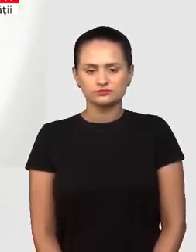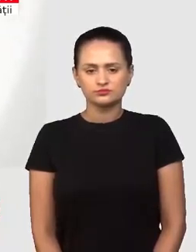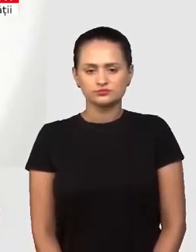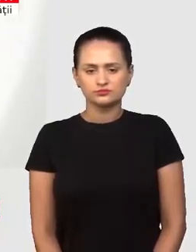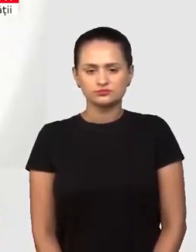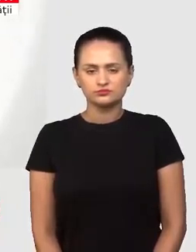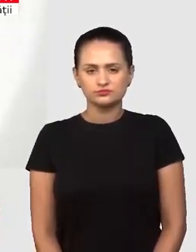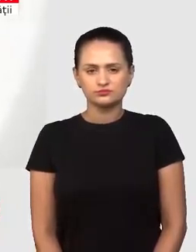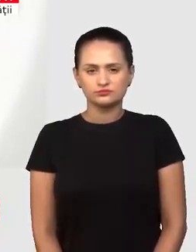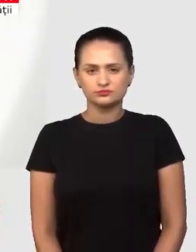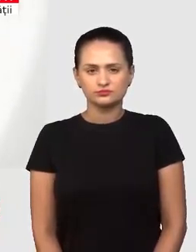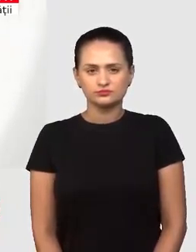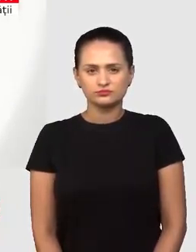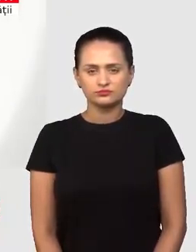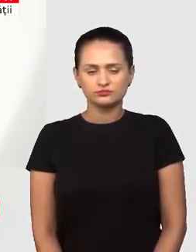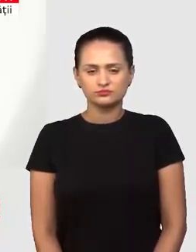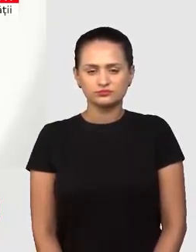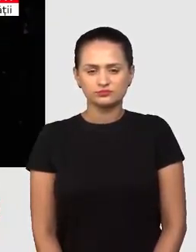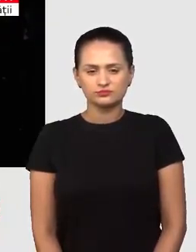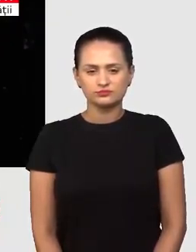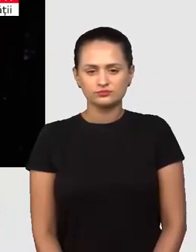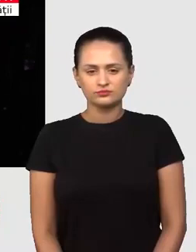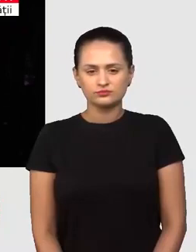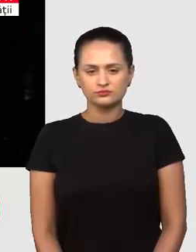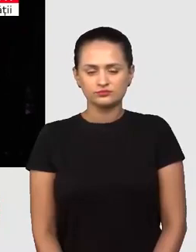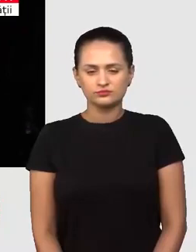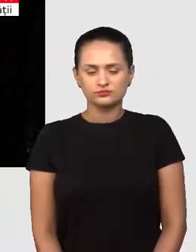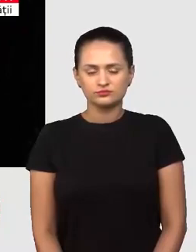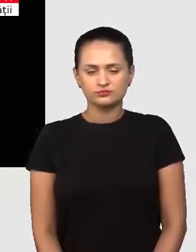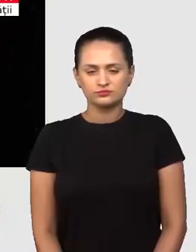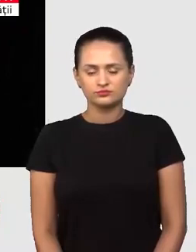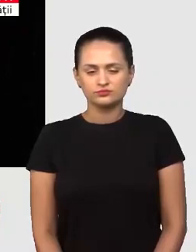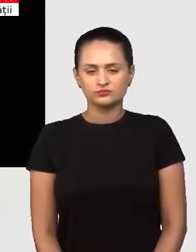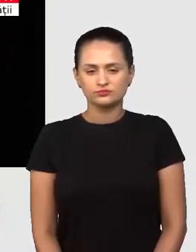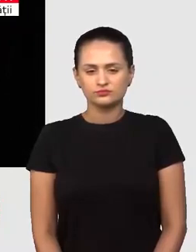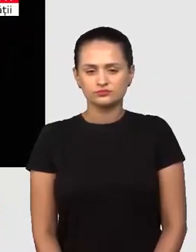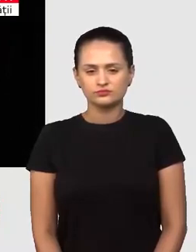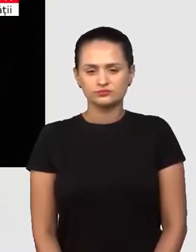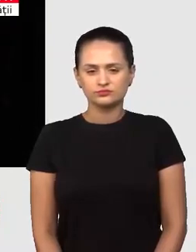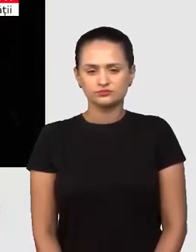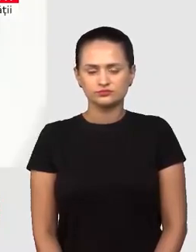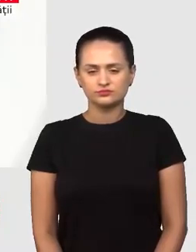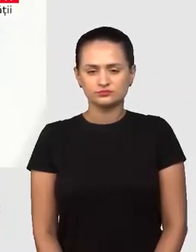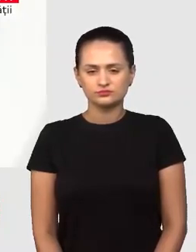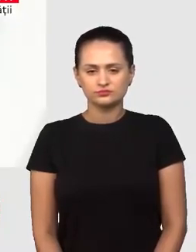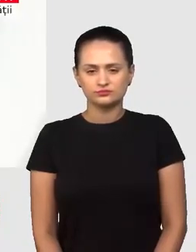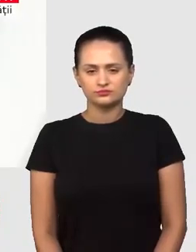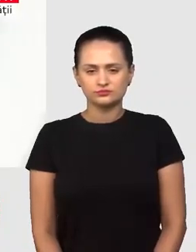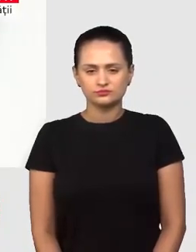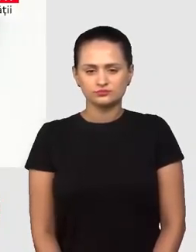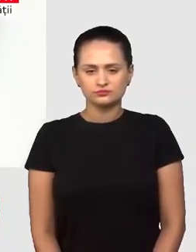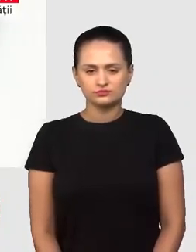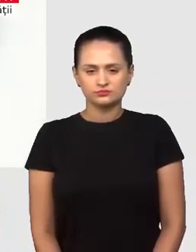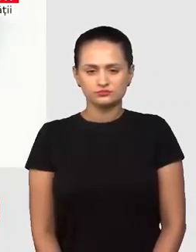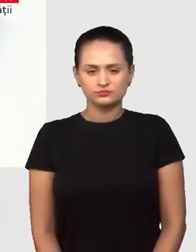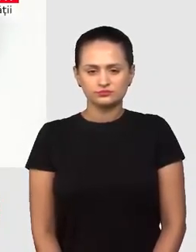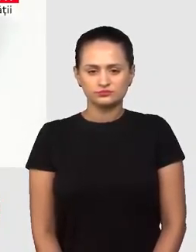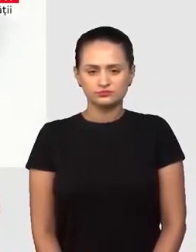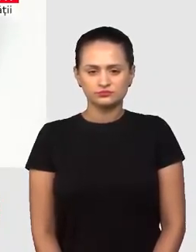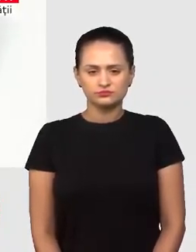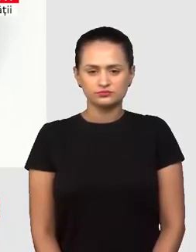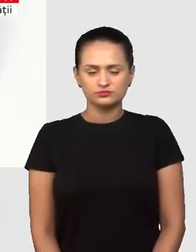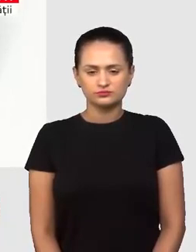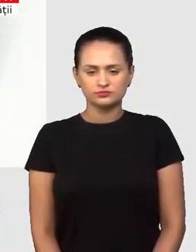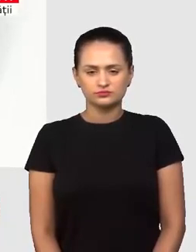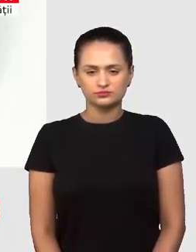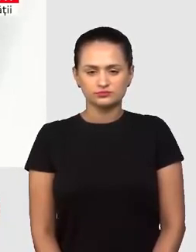pentru Situații de Urgență au acționat astăzi la Costinești, pe digul din fața hotelului Forum, după ce